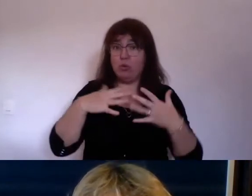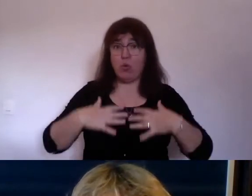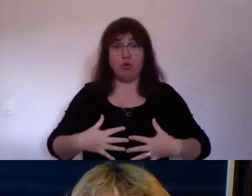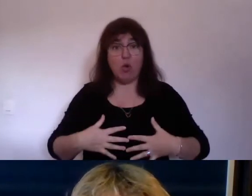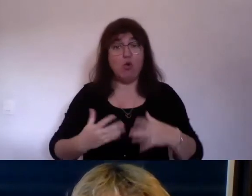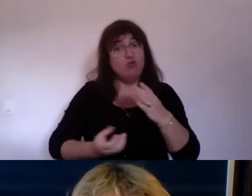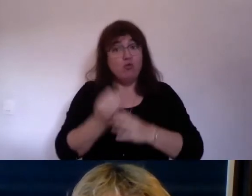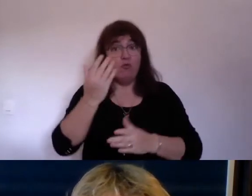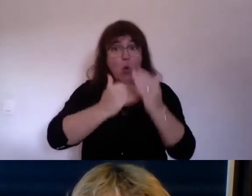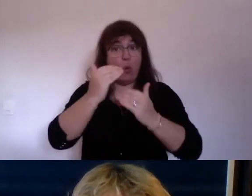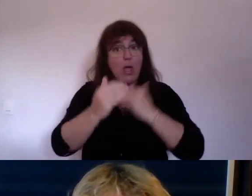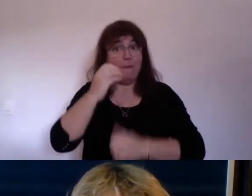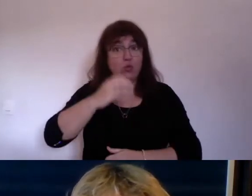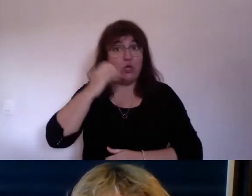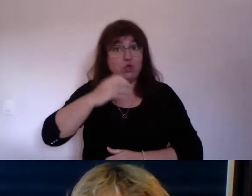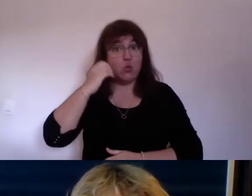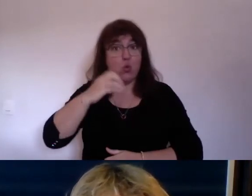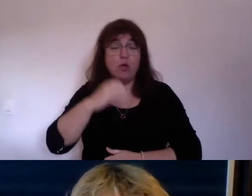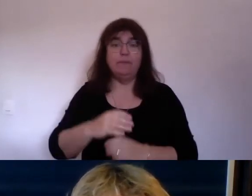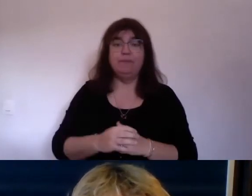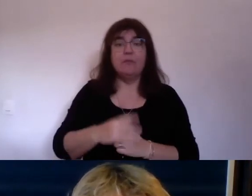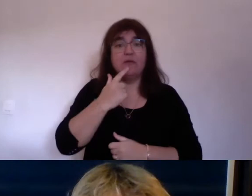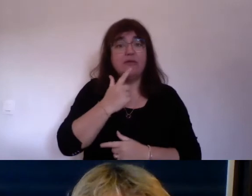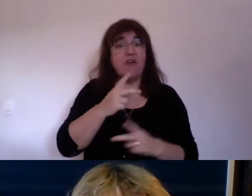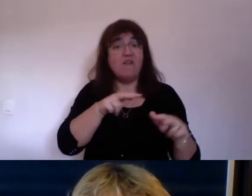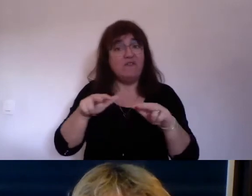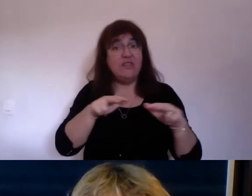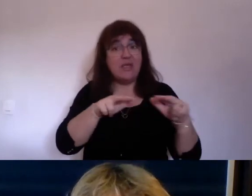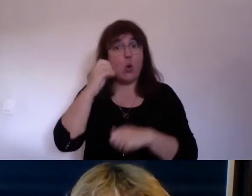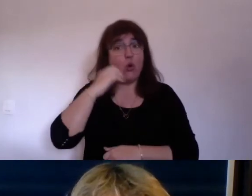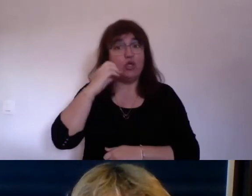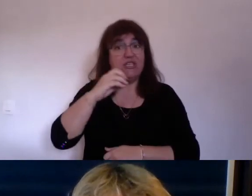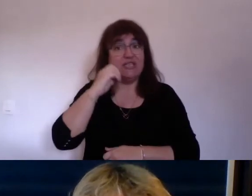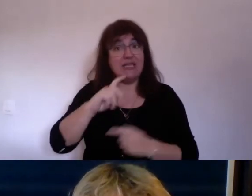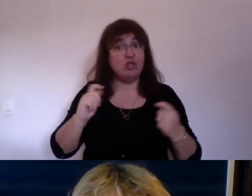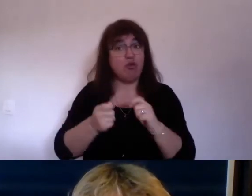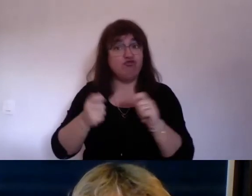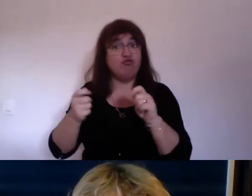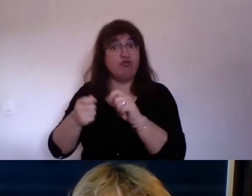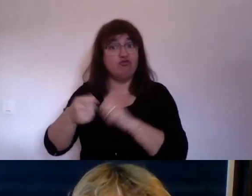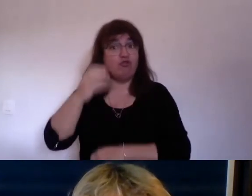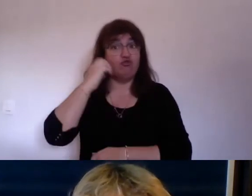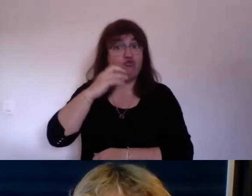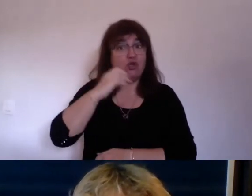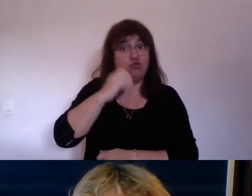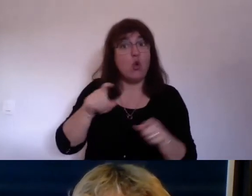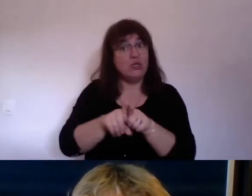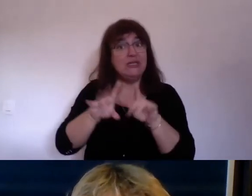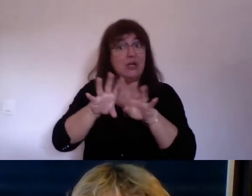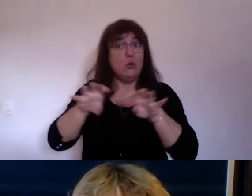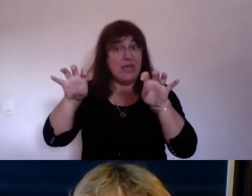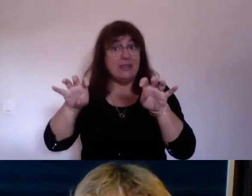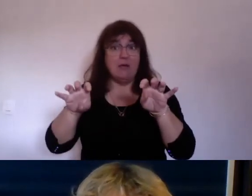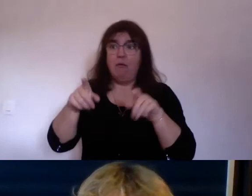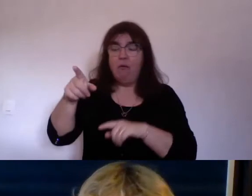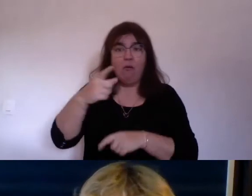donc 7 ou 8, on va dire, petites vidéos quotidiennes qui changent tous les jours, y compris le week-end. Et ça a eu un très, très grand succès. Donc, ce qui fait qu'on l'a maintenu.